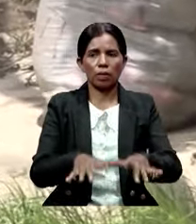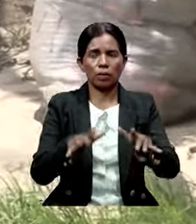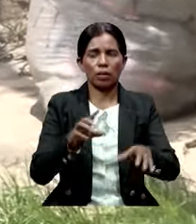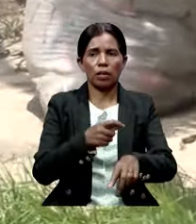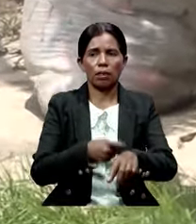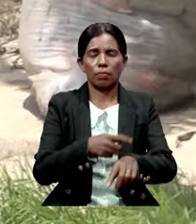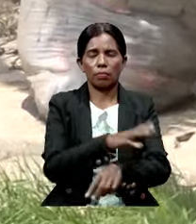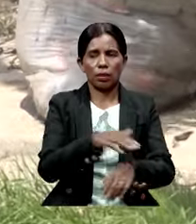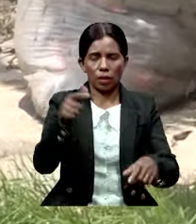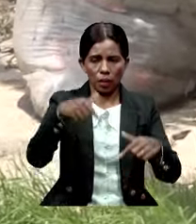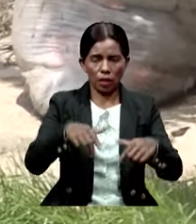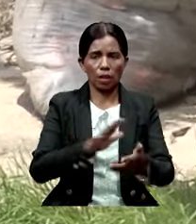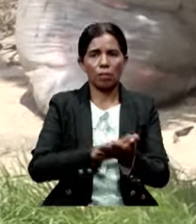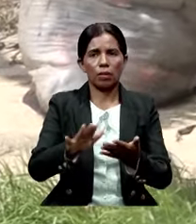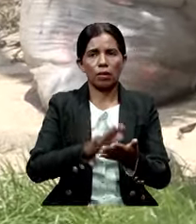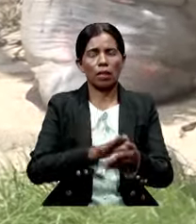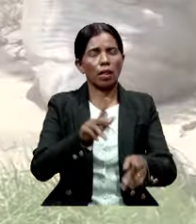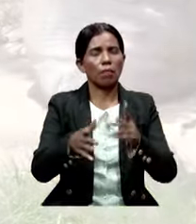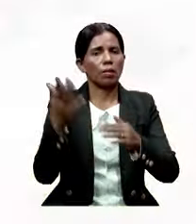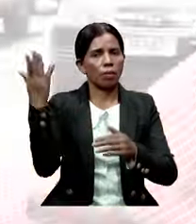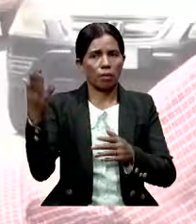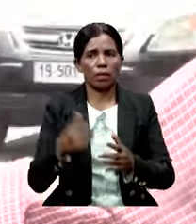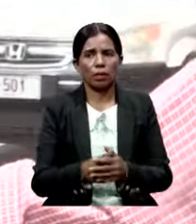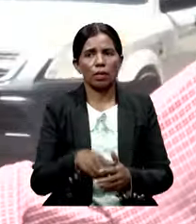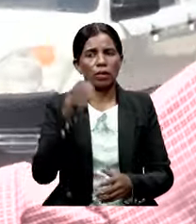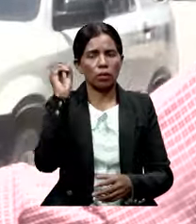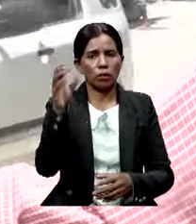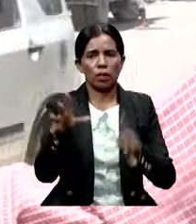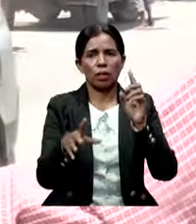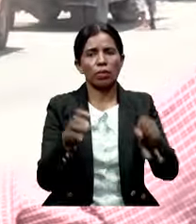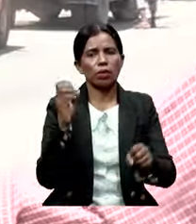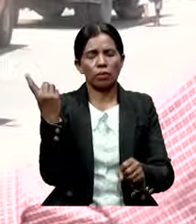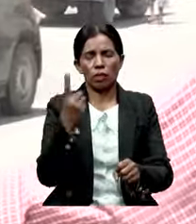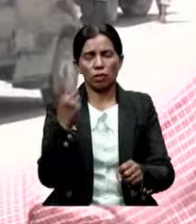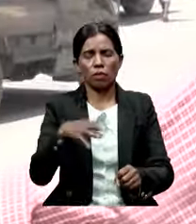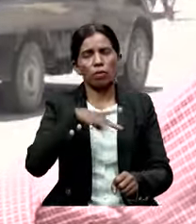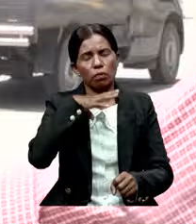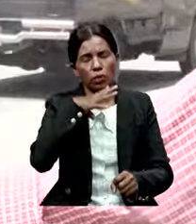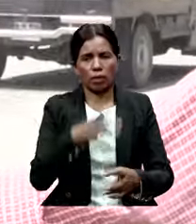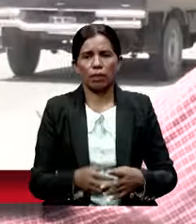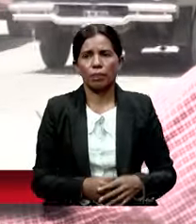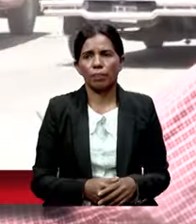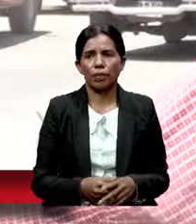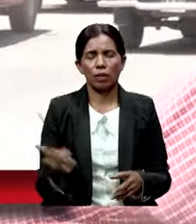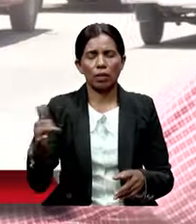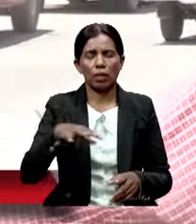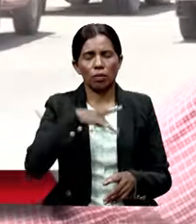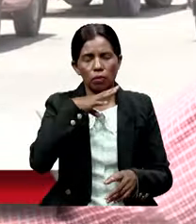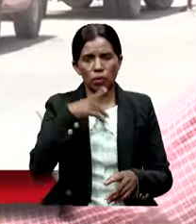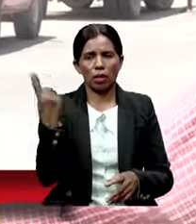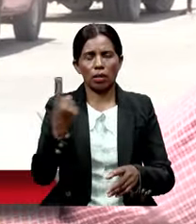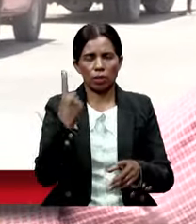hamos bebek, mai be ema elete ne, so e na fatin foere. Sira lisu ne so e na fatin